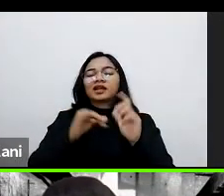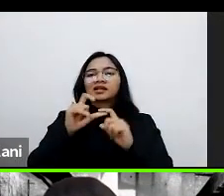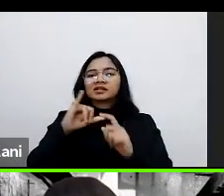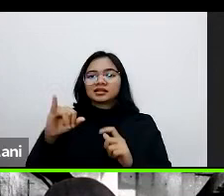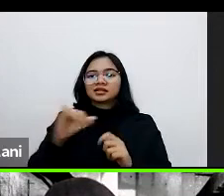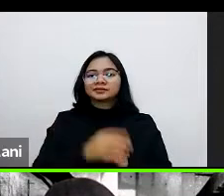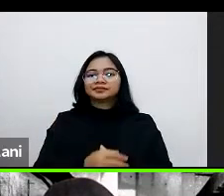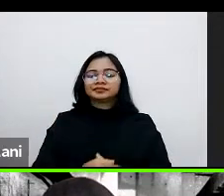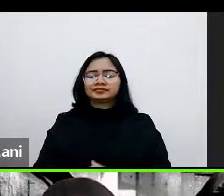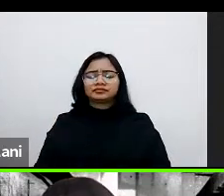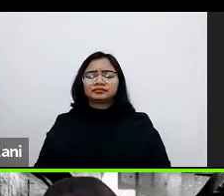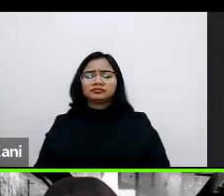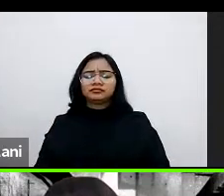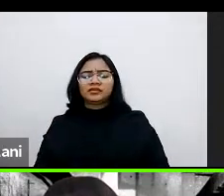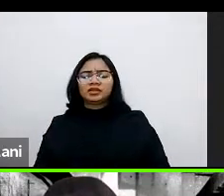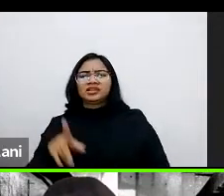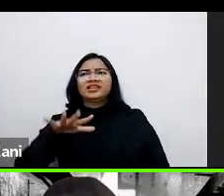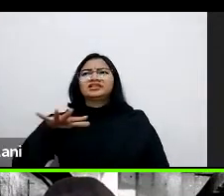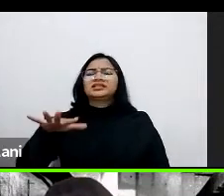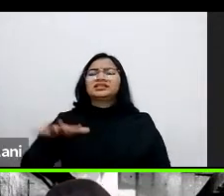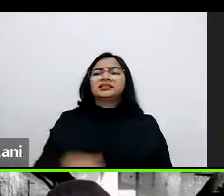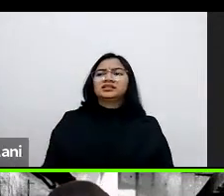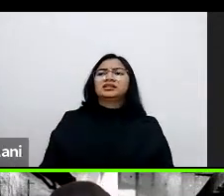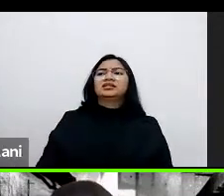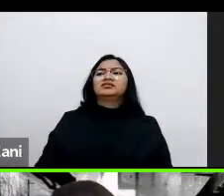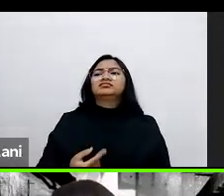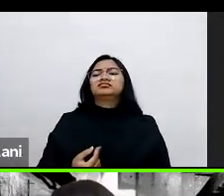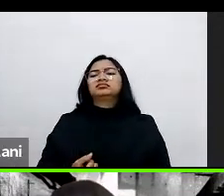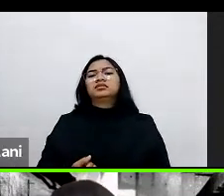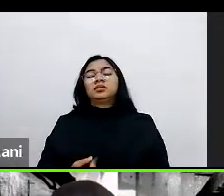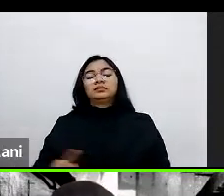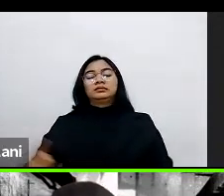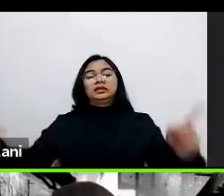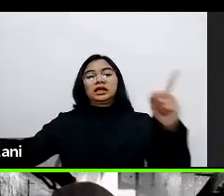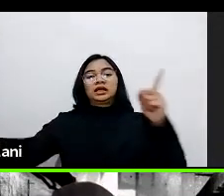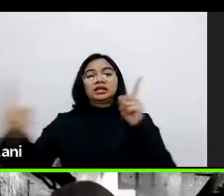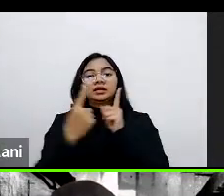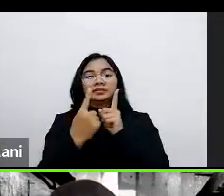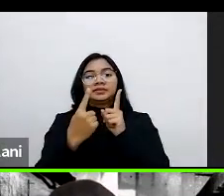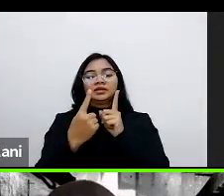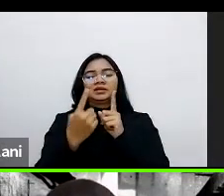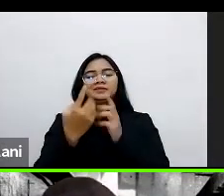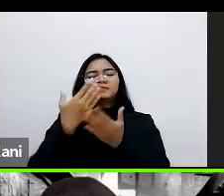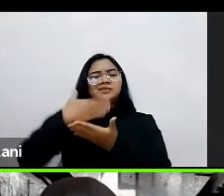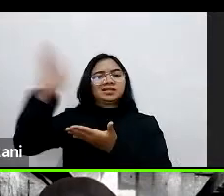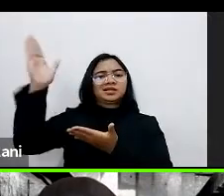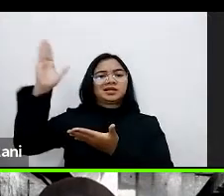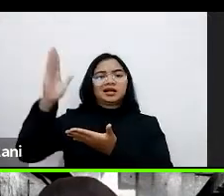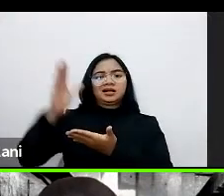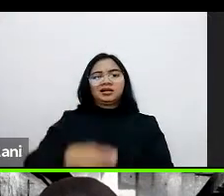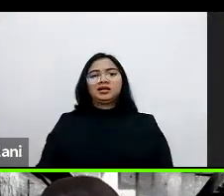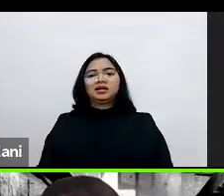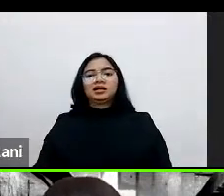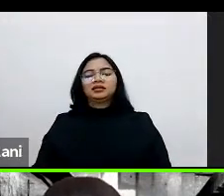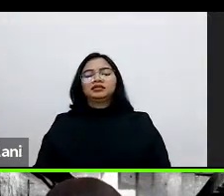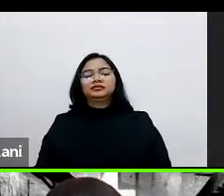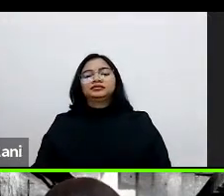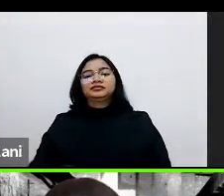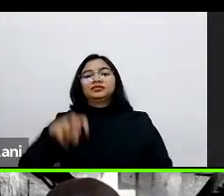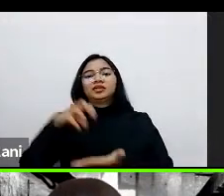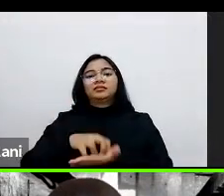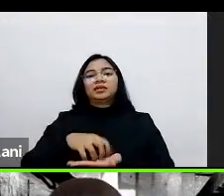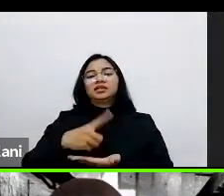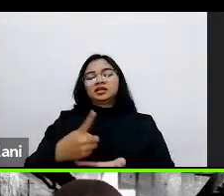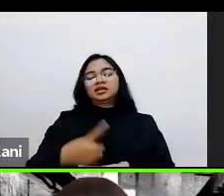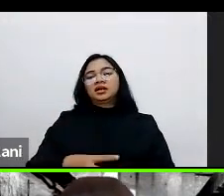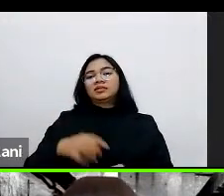kita seringkali yang seperti saya bilang tadi, menghadapi penyingkiran, nggak cuma di tempat kita berada gitu